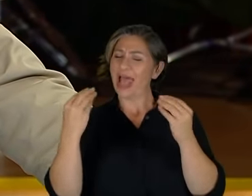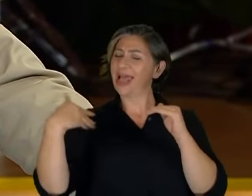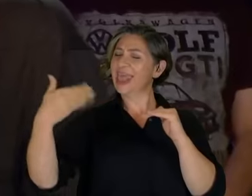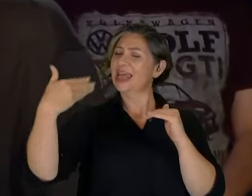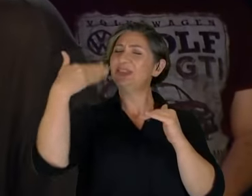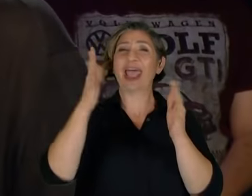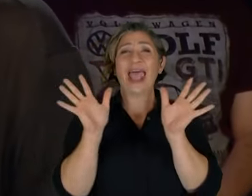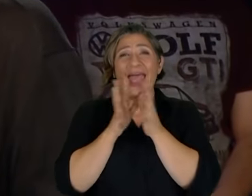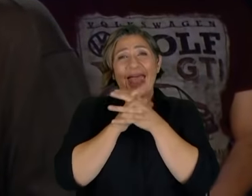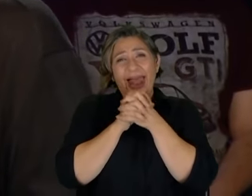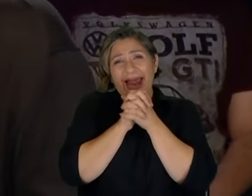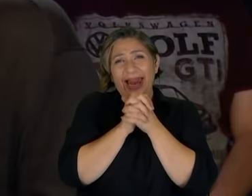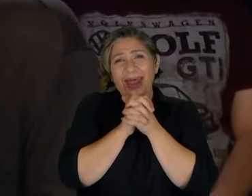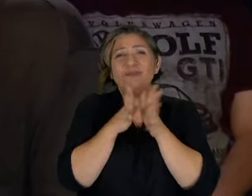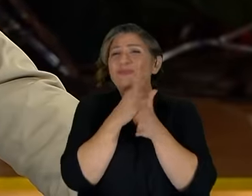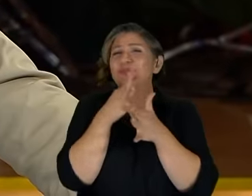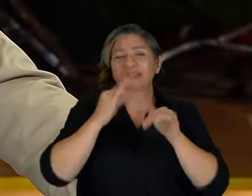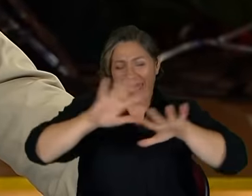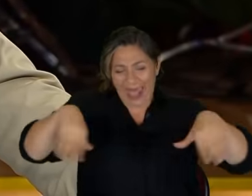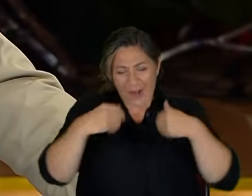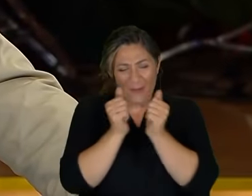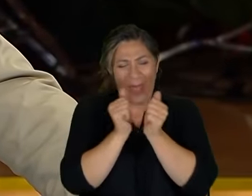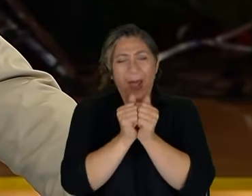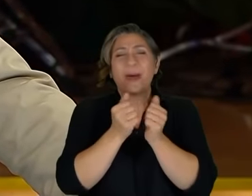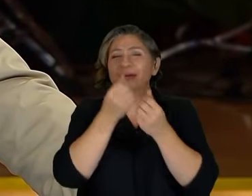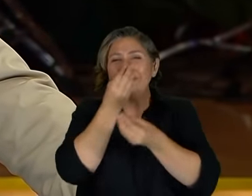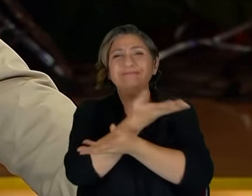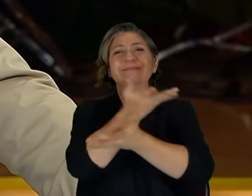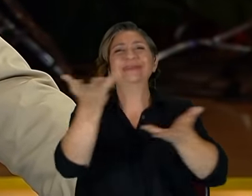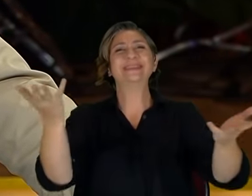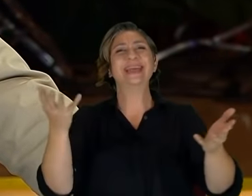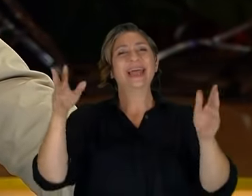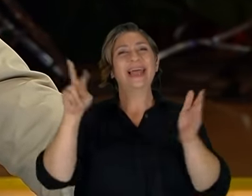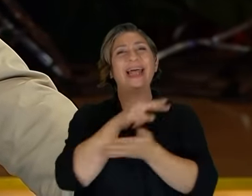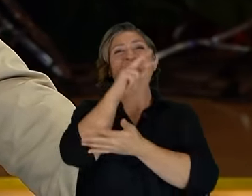doğru el ele hep birlikte yemyeşil çimenler üzerinde